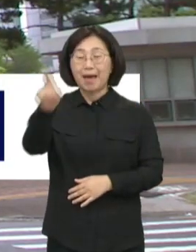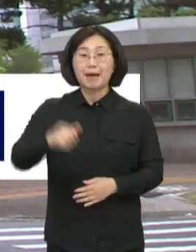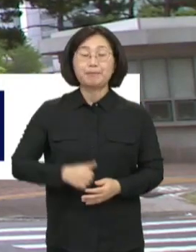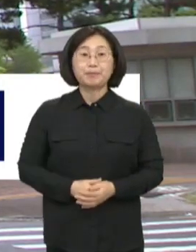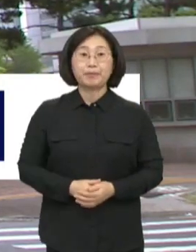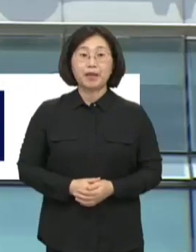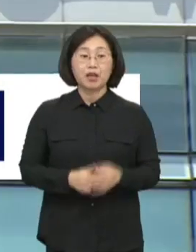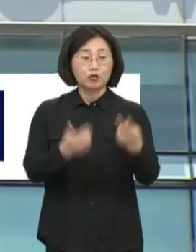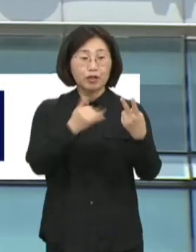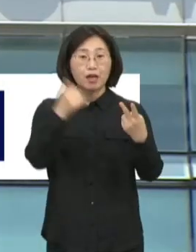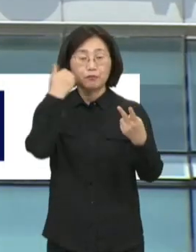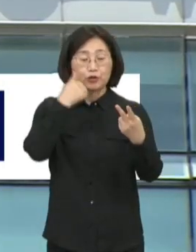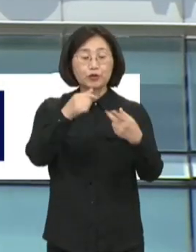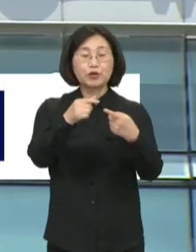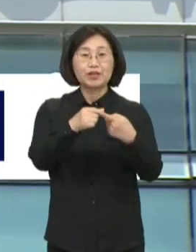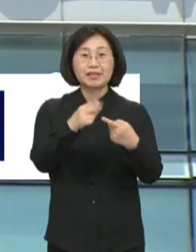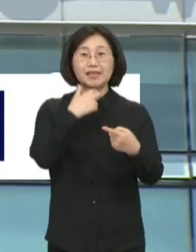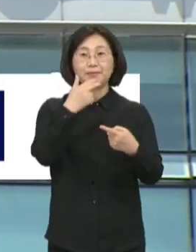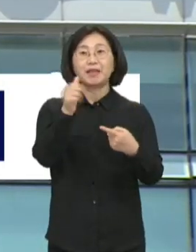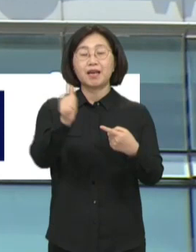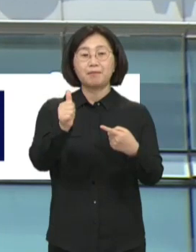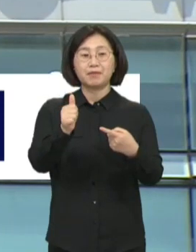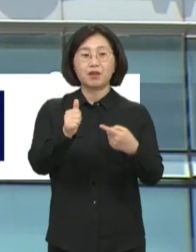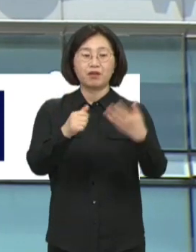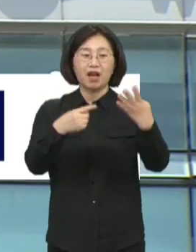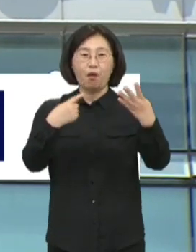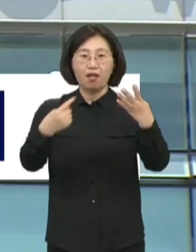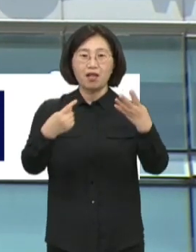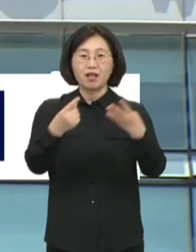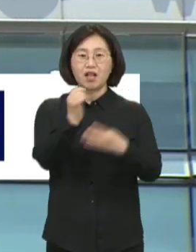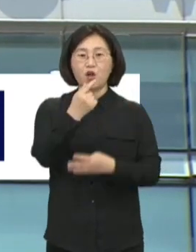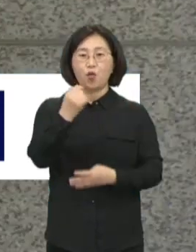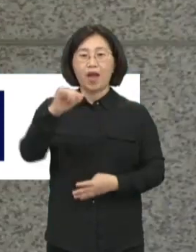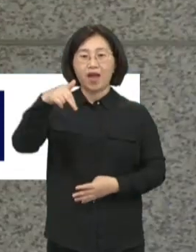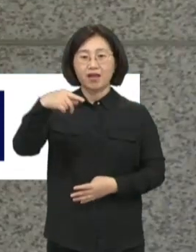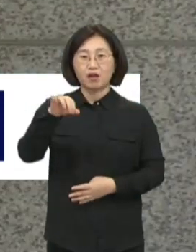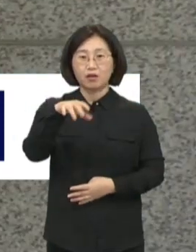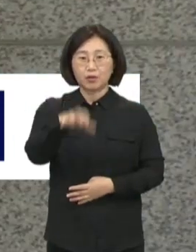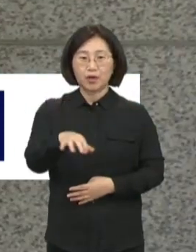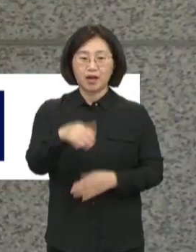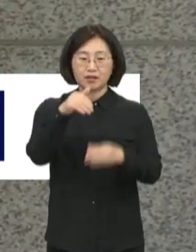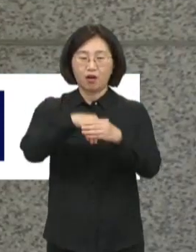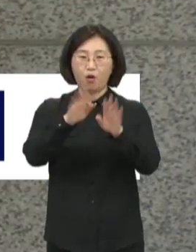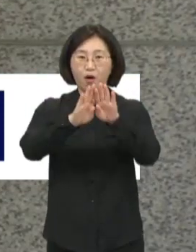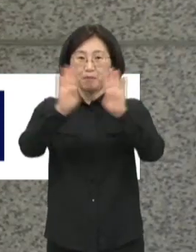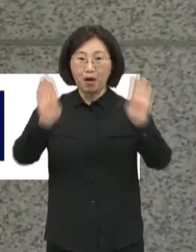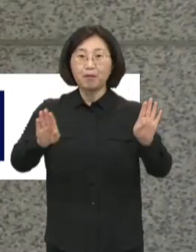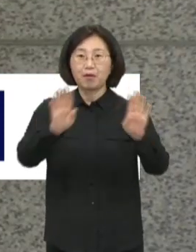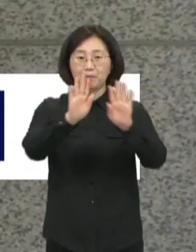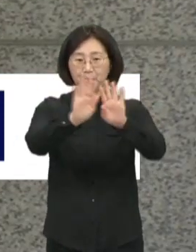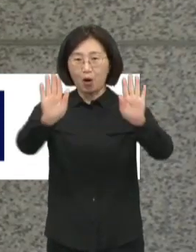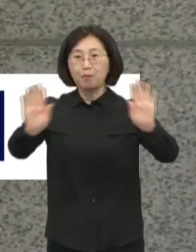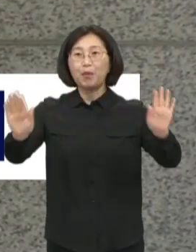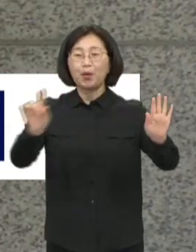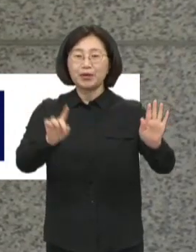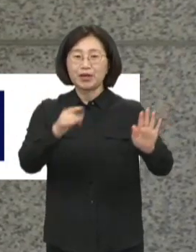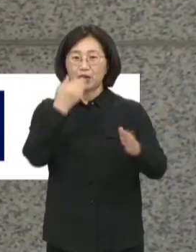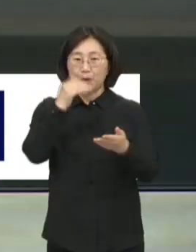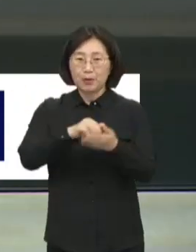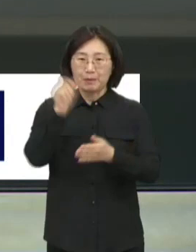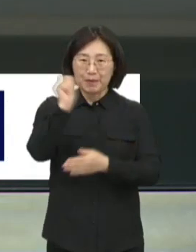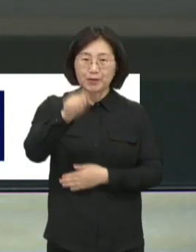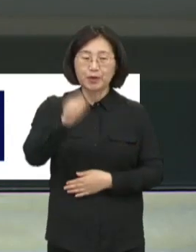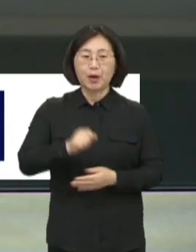송치했습니다 70대 남성 씨는 지난 1일 대전 괴정동에서 선거 벽보를 돌로 훼손한 혐의가 적용됐고